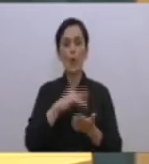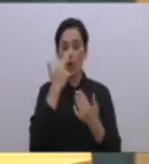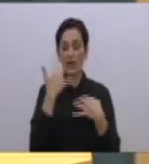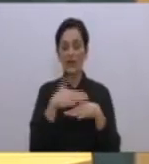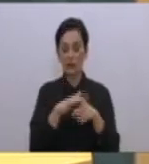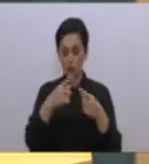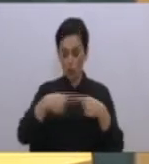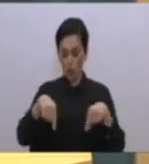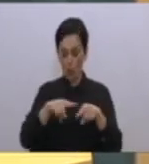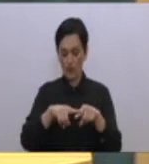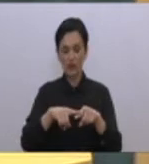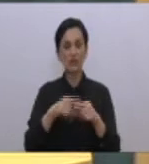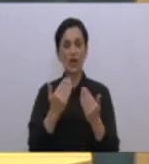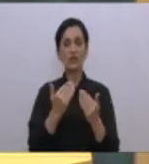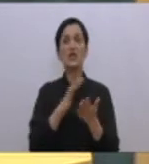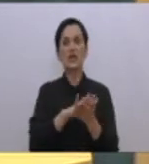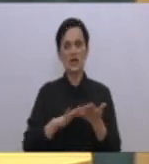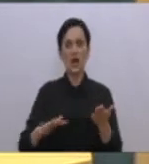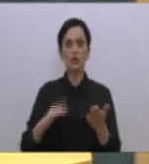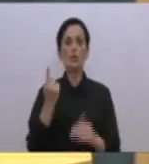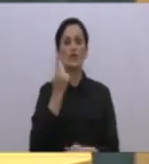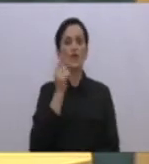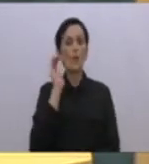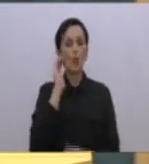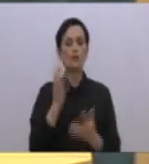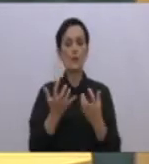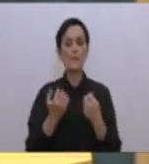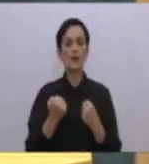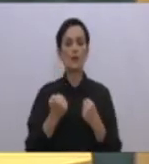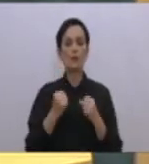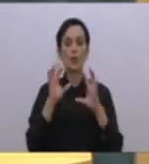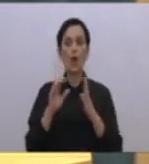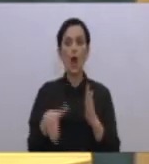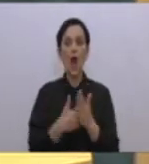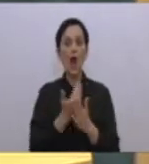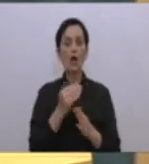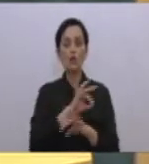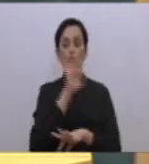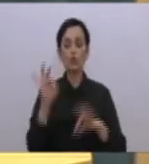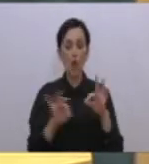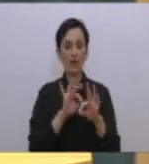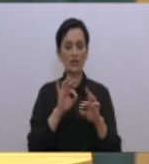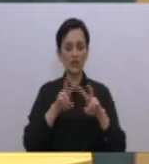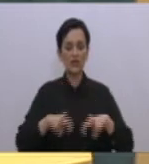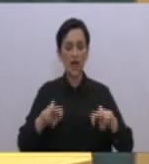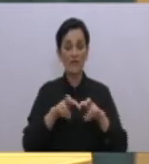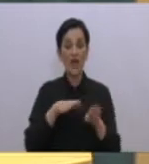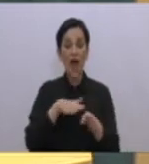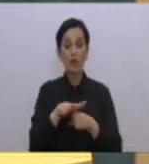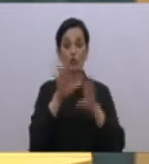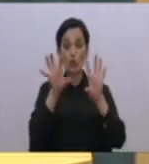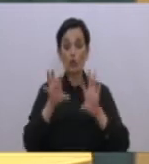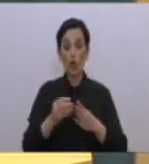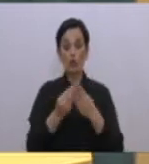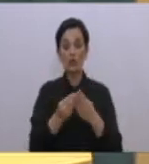ინტეგრაციის კომიტეტი თავის მხრივ განაგრძობს პირველი მოსმენით მიღებული აღსრულების კოდექსის ახალი პროექტის განხილვას. Აღსრულების კოდექსი